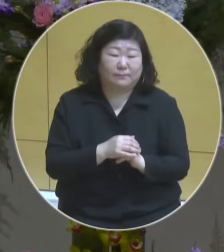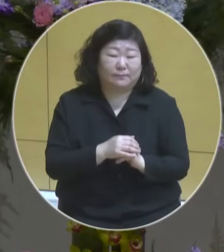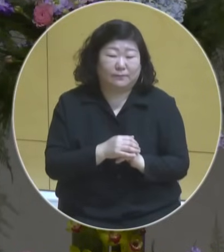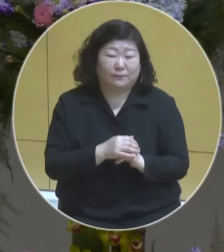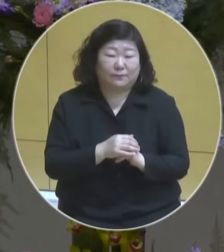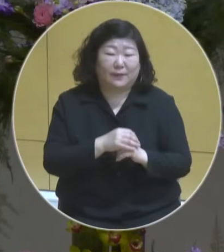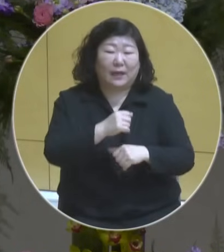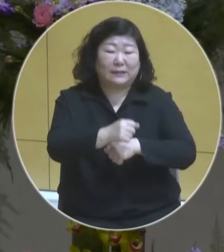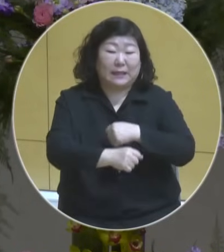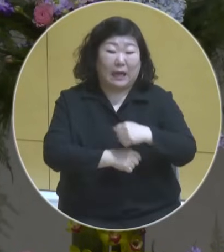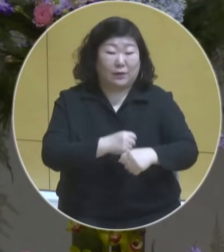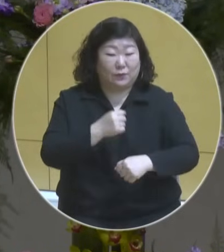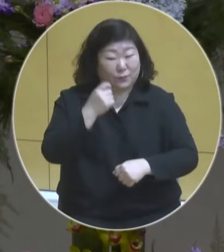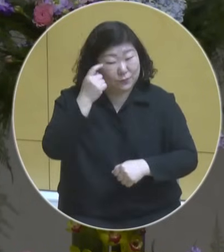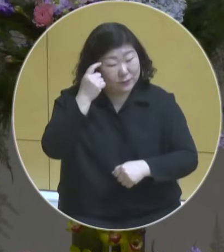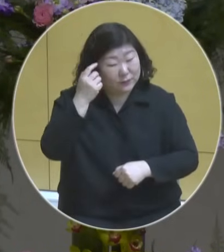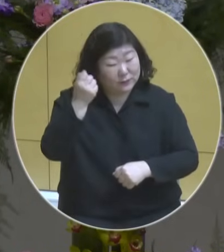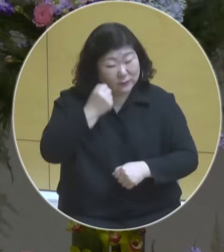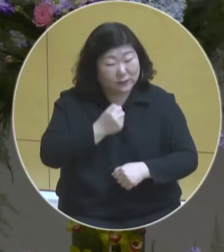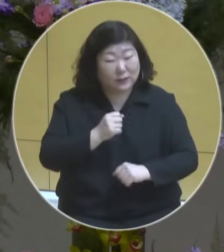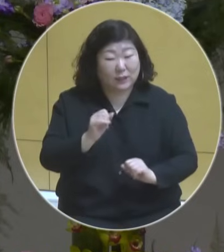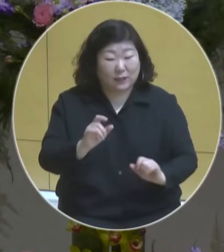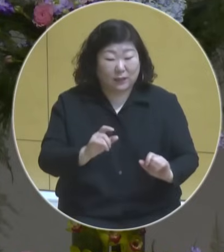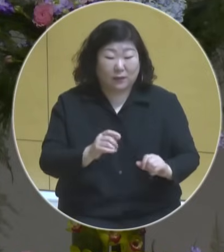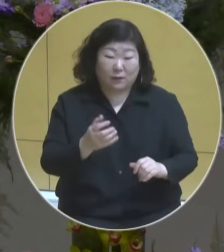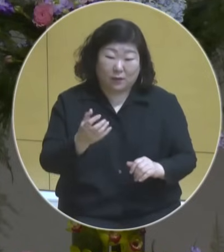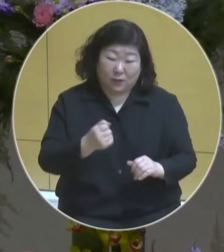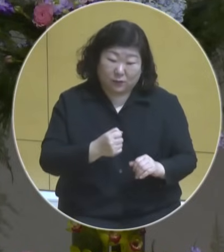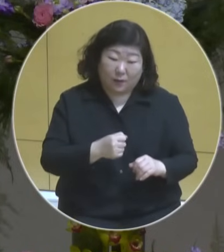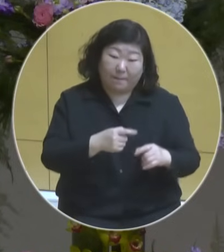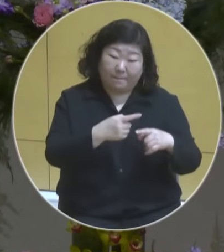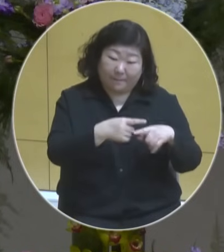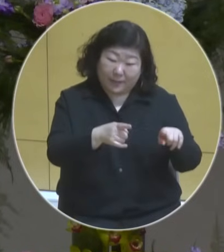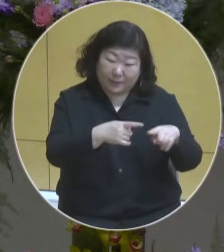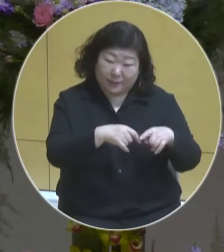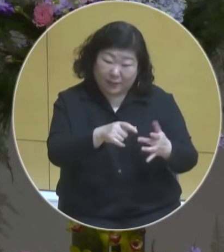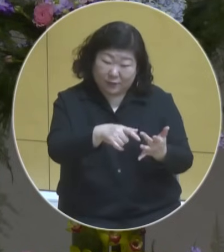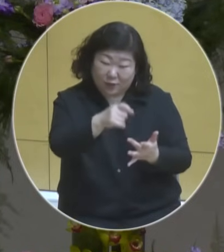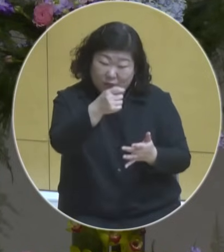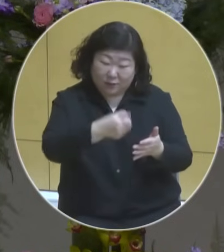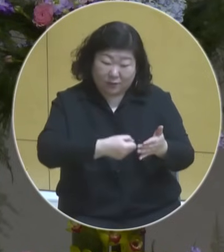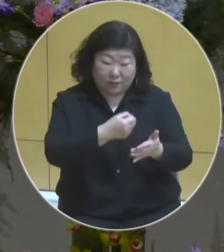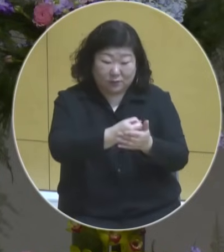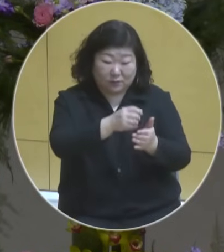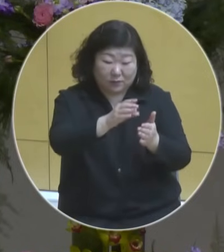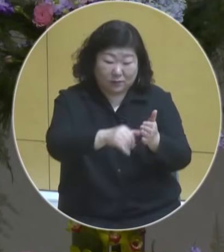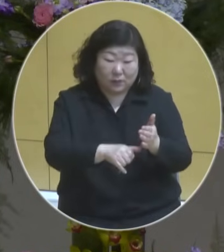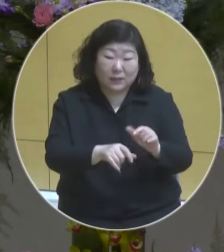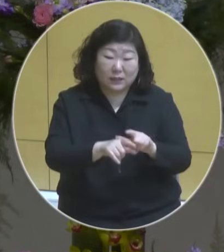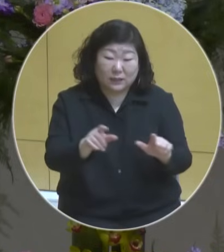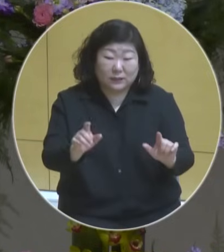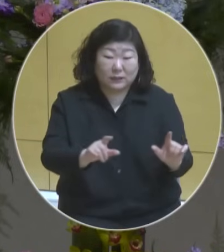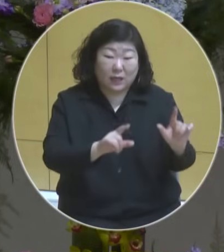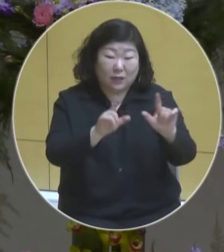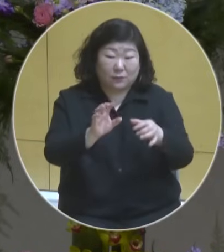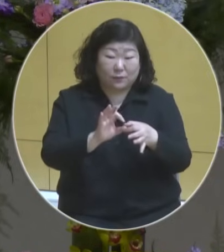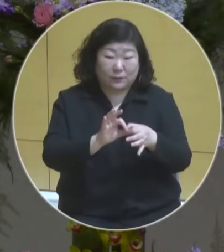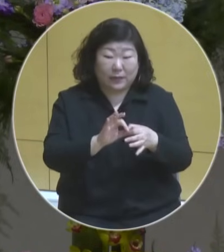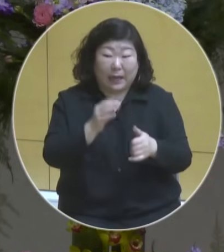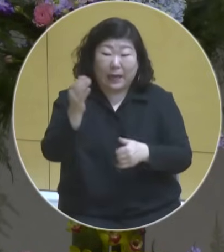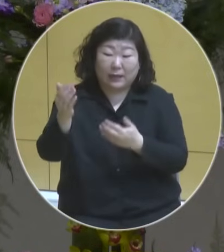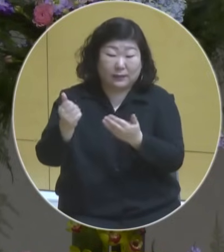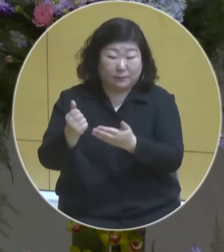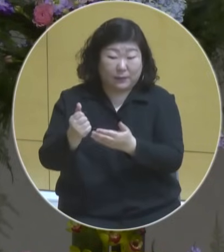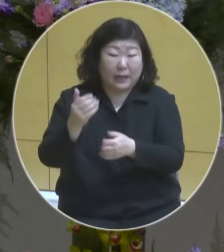자유의지를 가지고 우리가 판단하고 결정하고 선택할 때에 일상을 통해서 하나을 정말